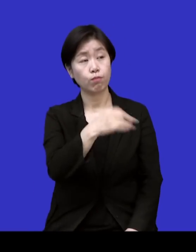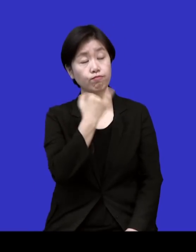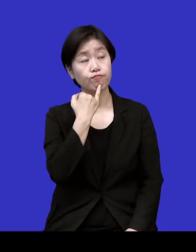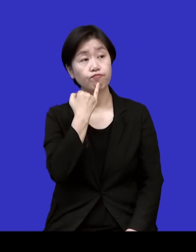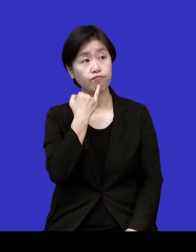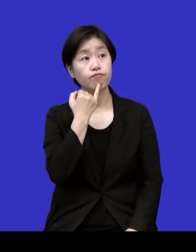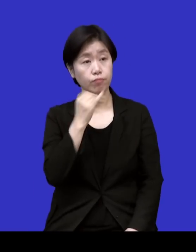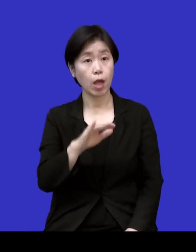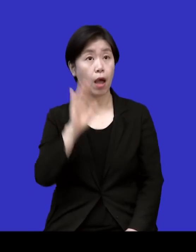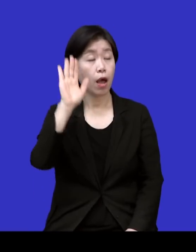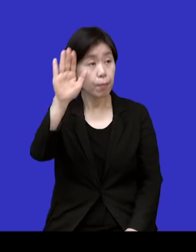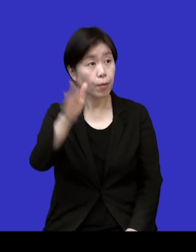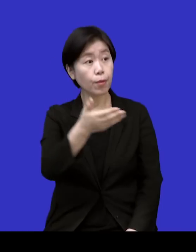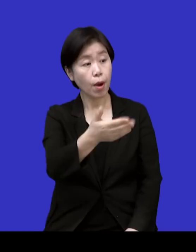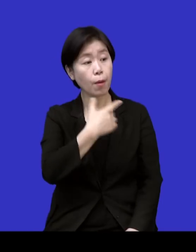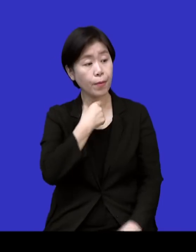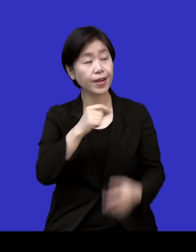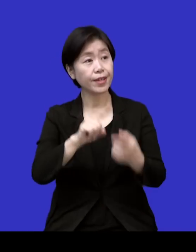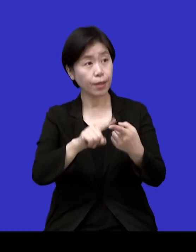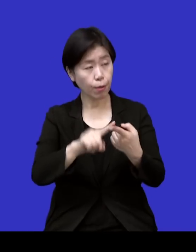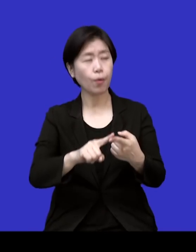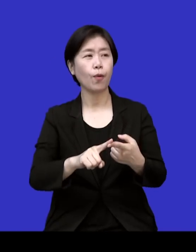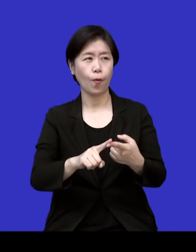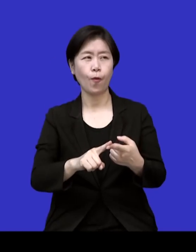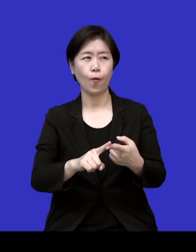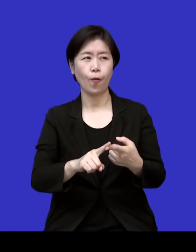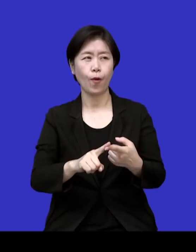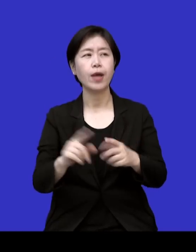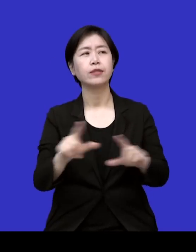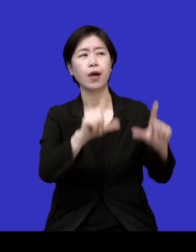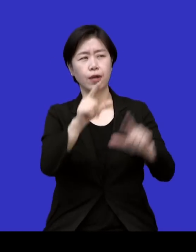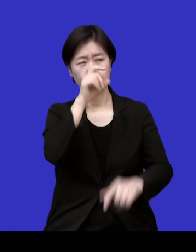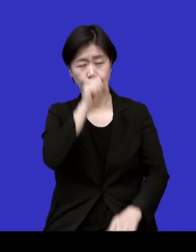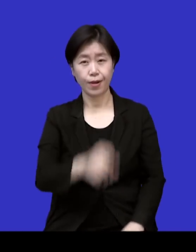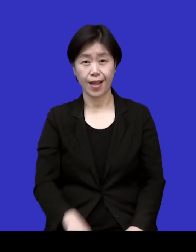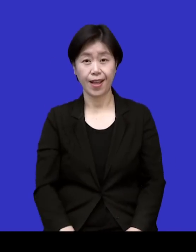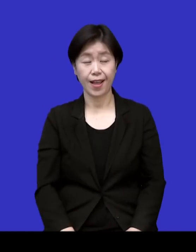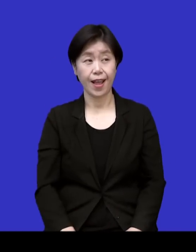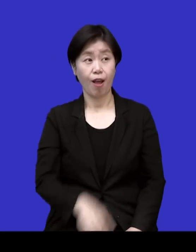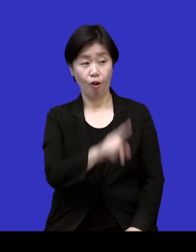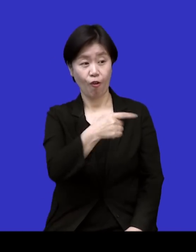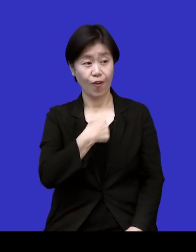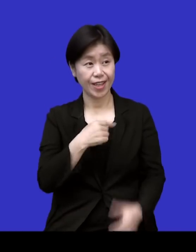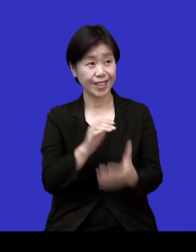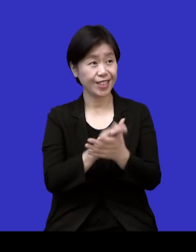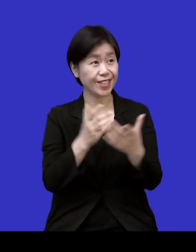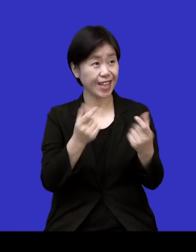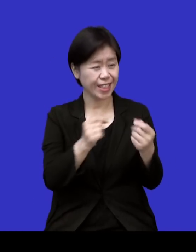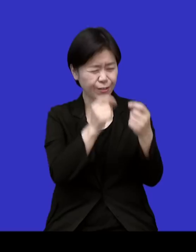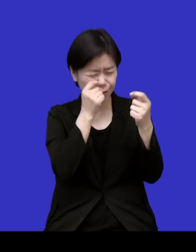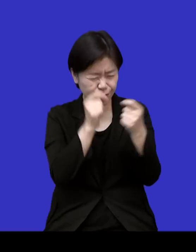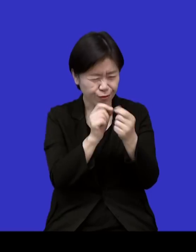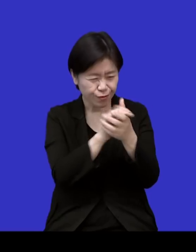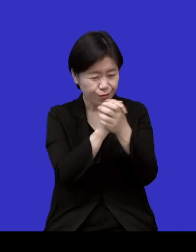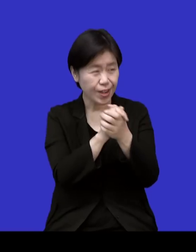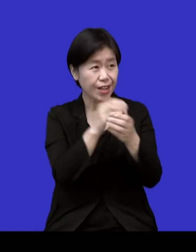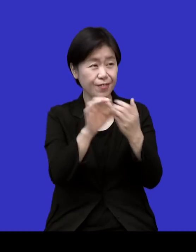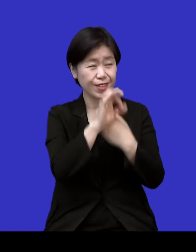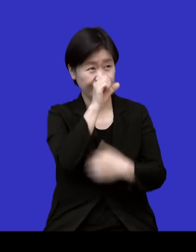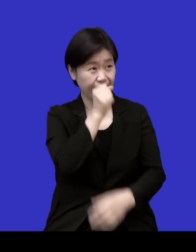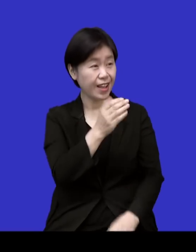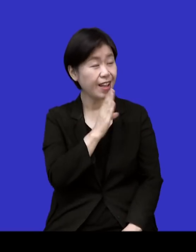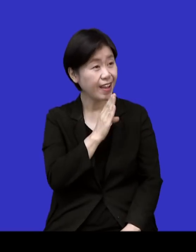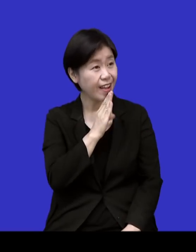하고 싶은 마음대로 해. 엄마 우리 같이 친구하자. 그때 못했지만 지금 이제 같이 엄마 친구 자기가